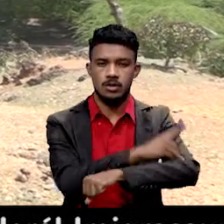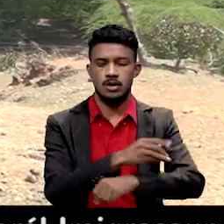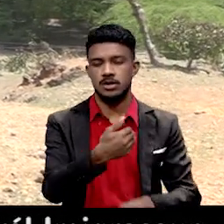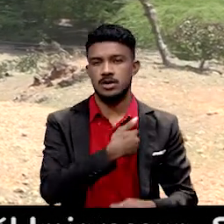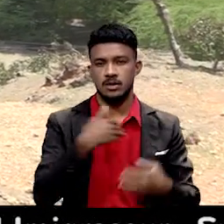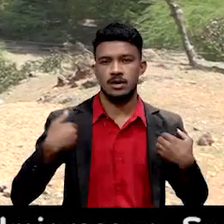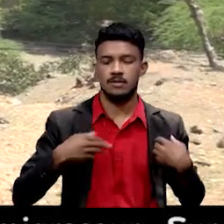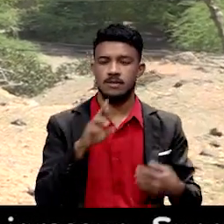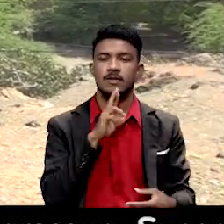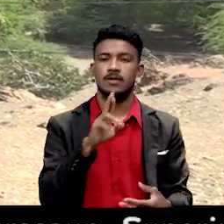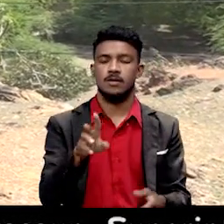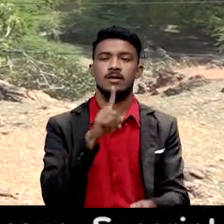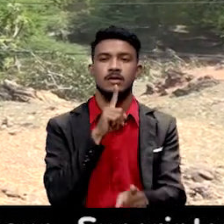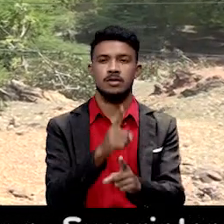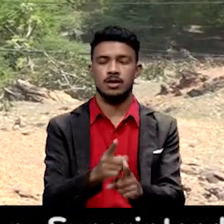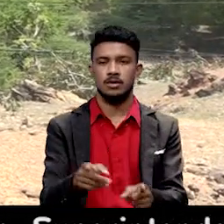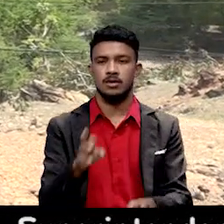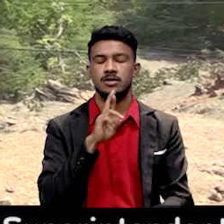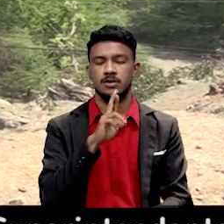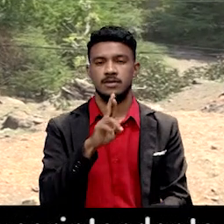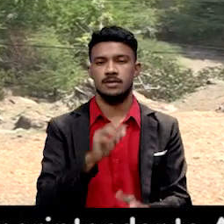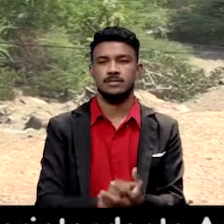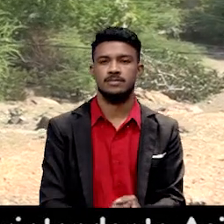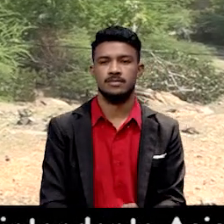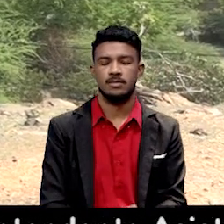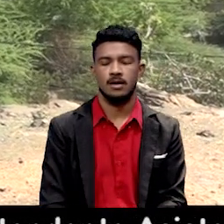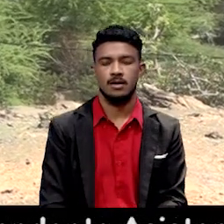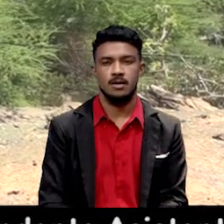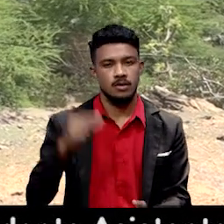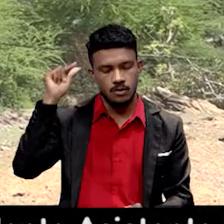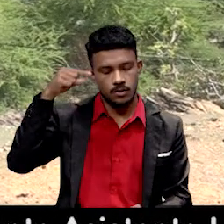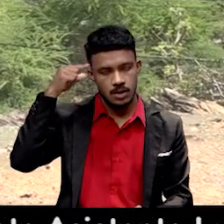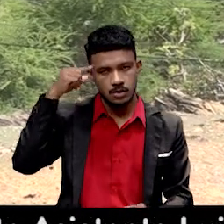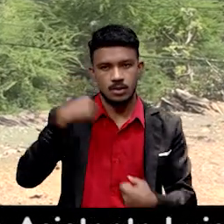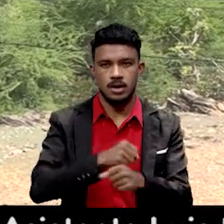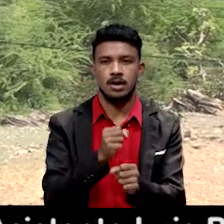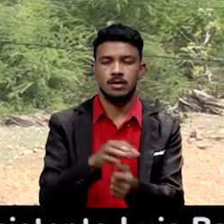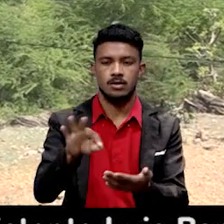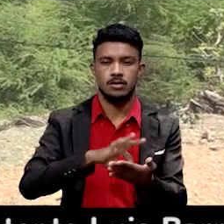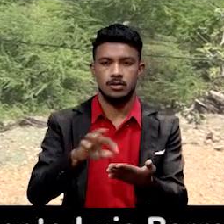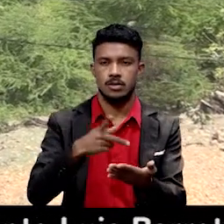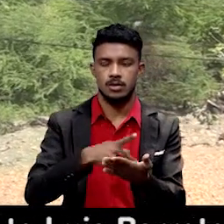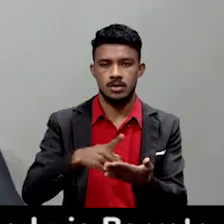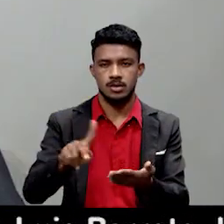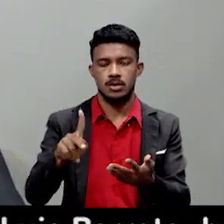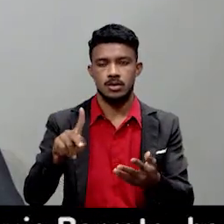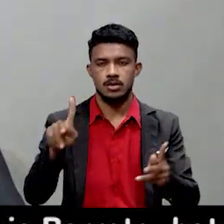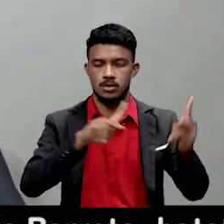solusão claro atu resolve. Governo halo contrato arrendamento ho compagnia Timor